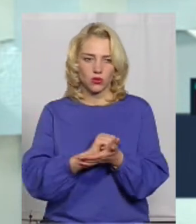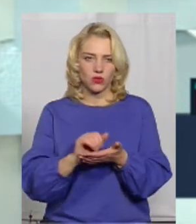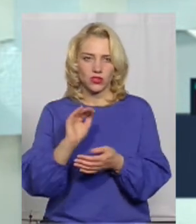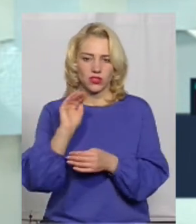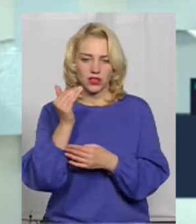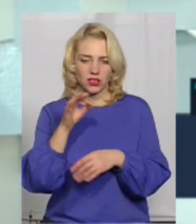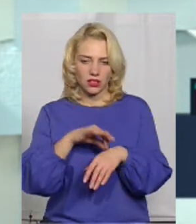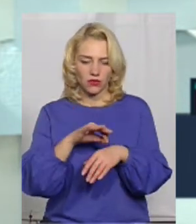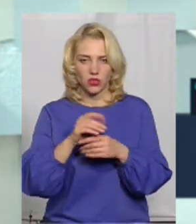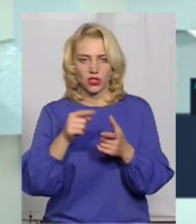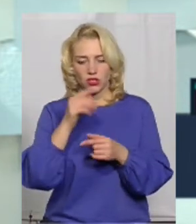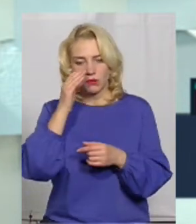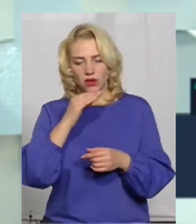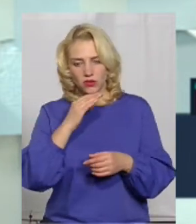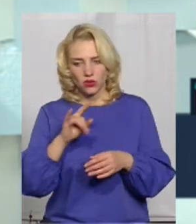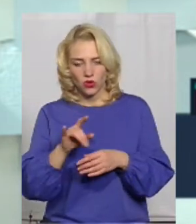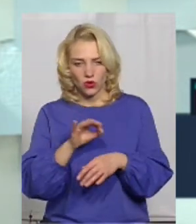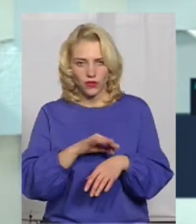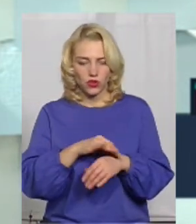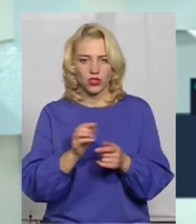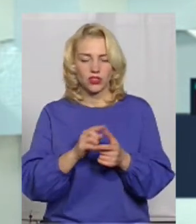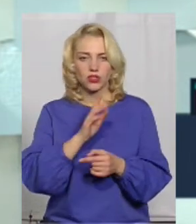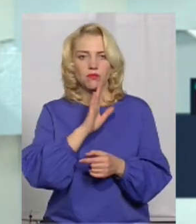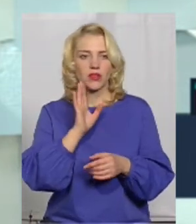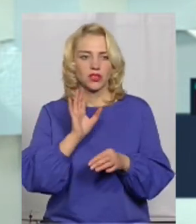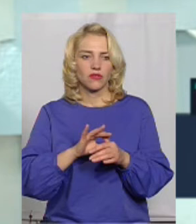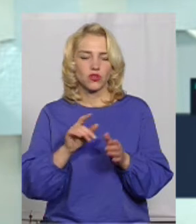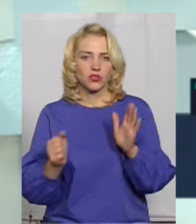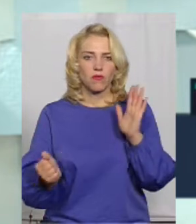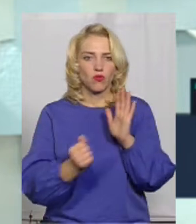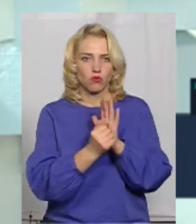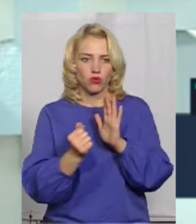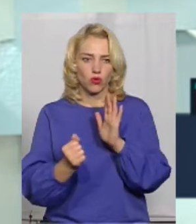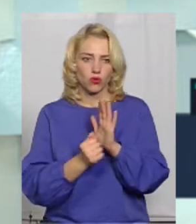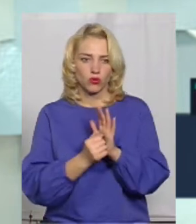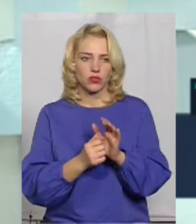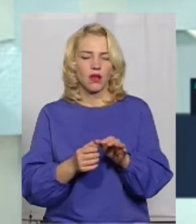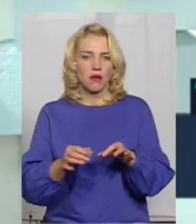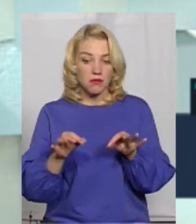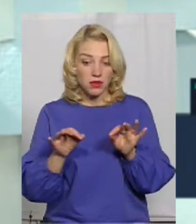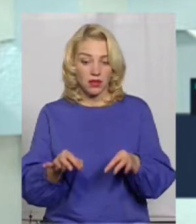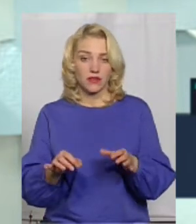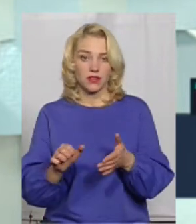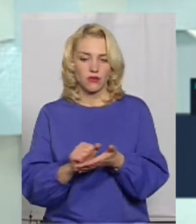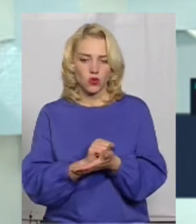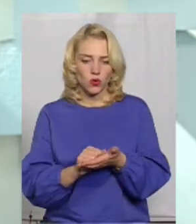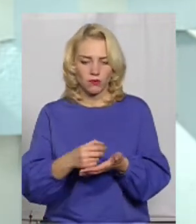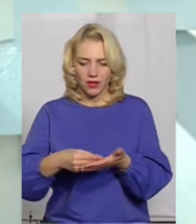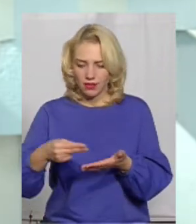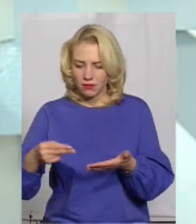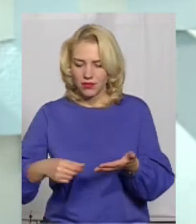хворіє, батько хворіє, мати хворіє. І це все, здається, публікується правдиво, документи,